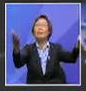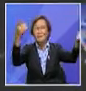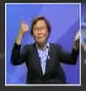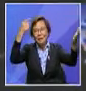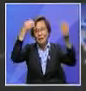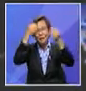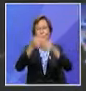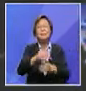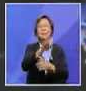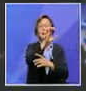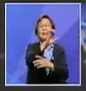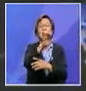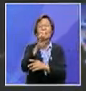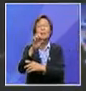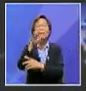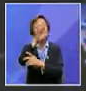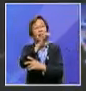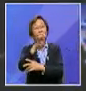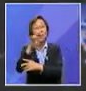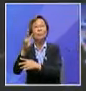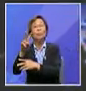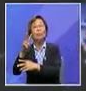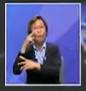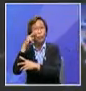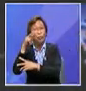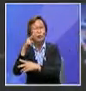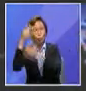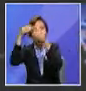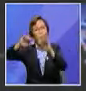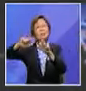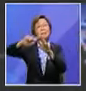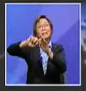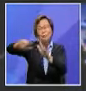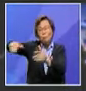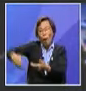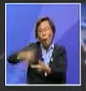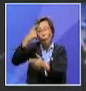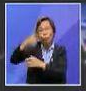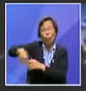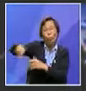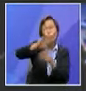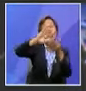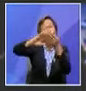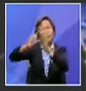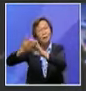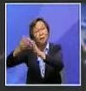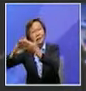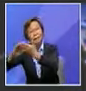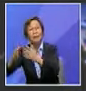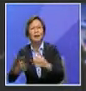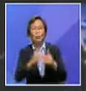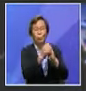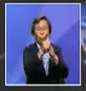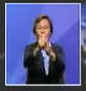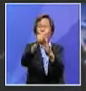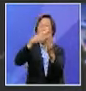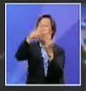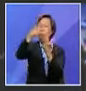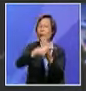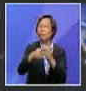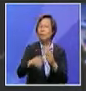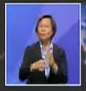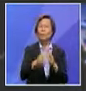perkabaran melalui visual juga diterjemahkan kepada masyarakat. Bagaimana Yang Berhormat Datuk melihat, Yang Berhormat Datuk juga mengetuai dalam program untuk